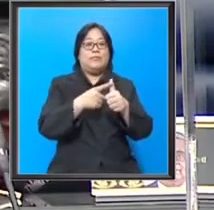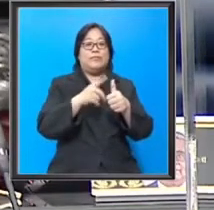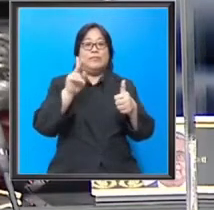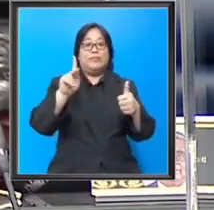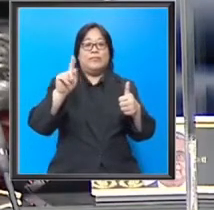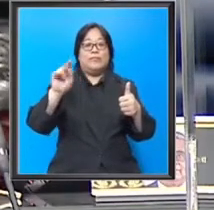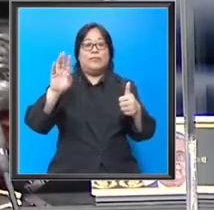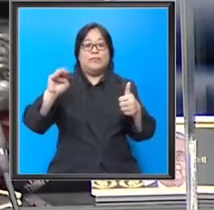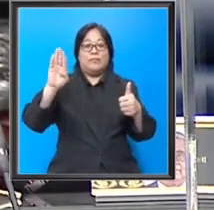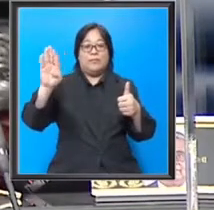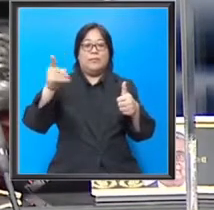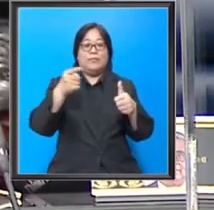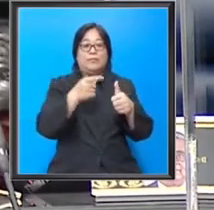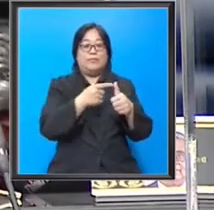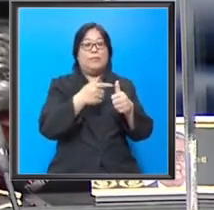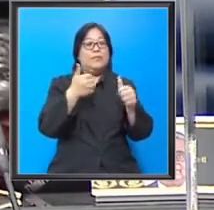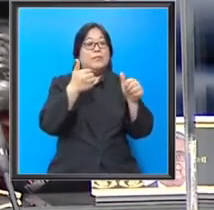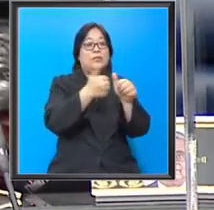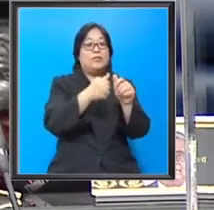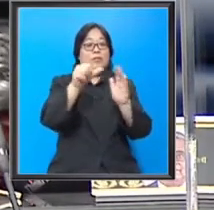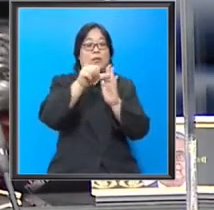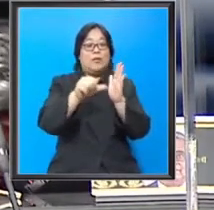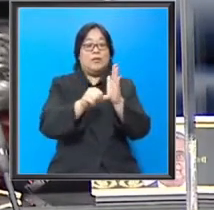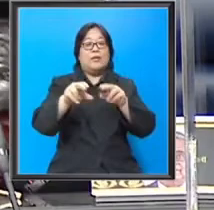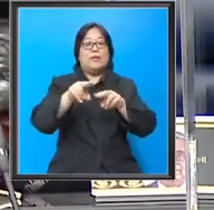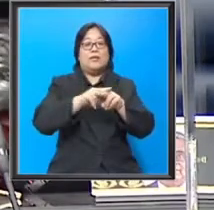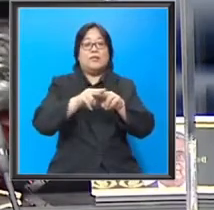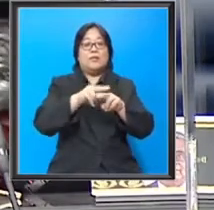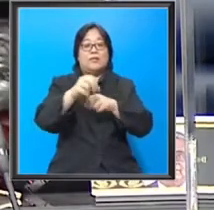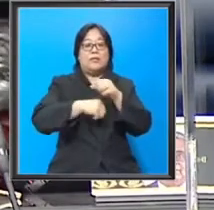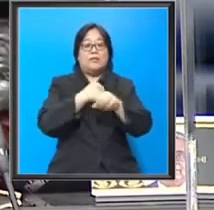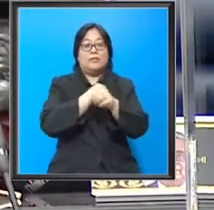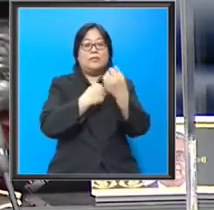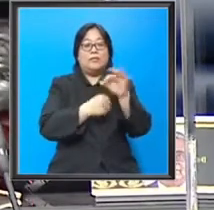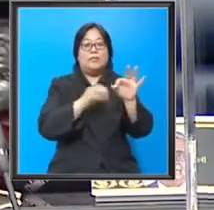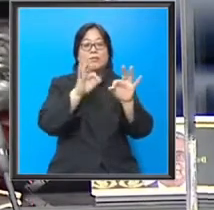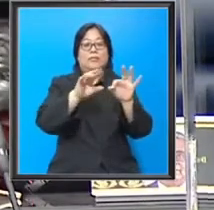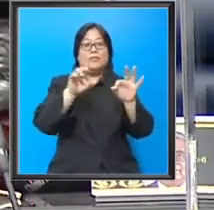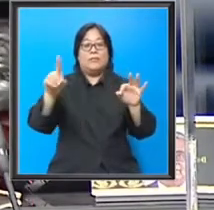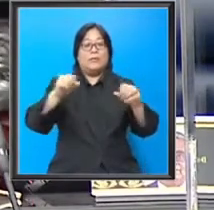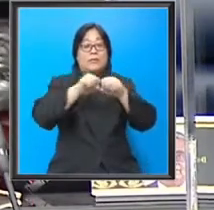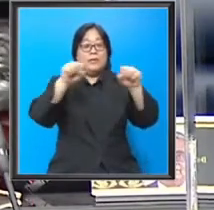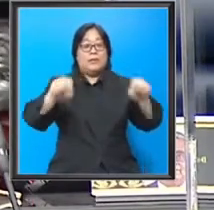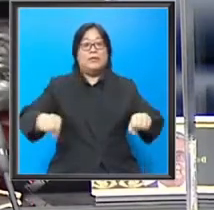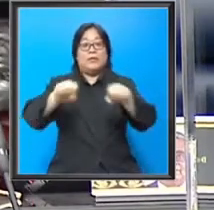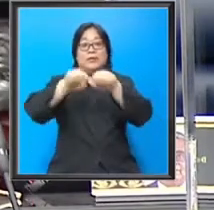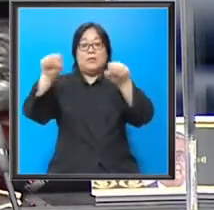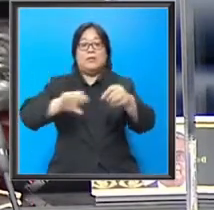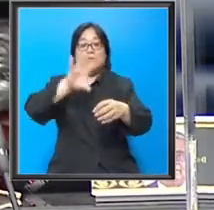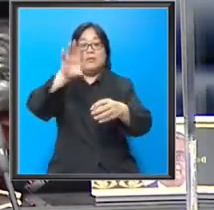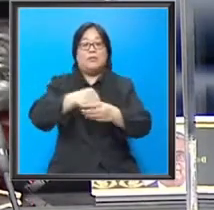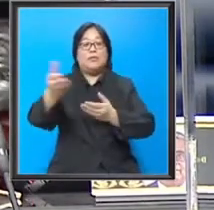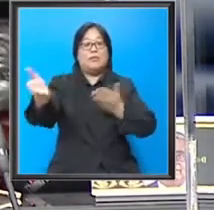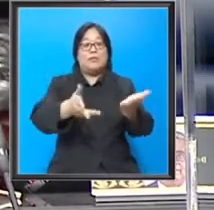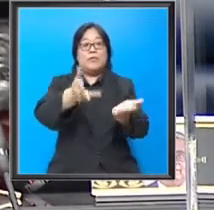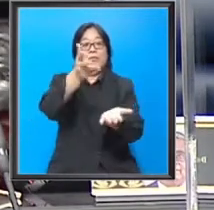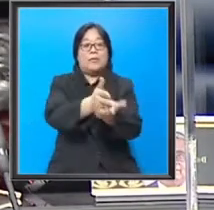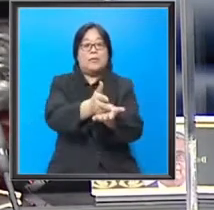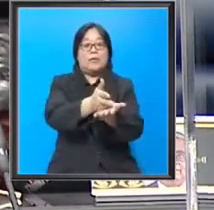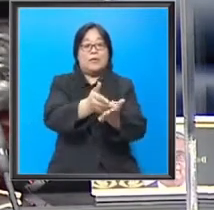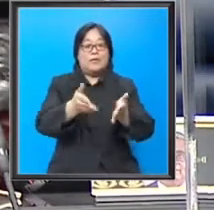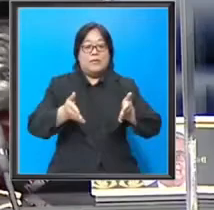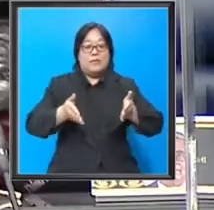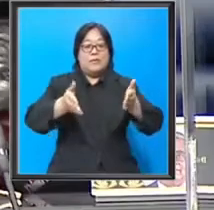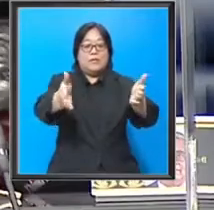kereta api tanah Melayu berhak berdasarkan akta kereta api 1991 station station termasuk kemudahan parkir di